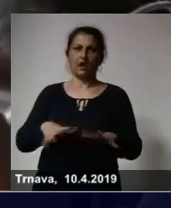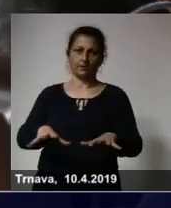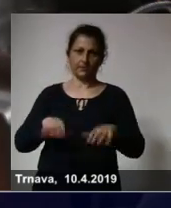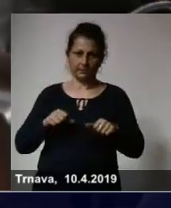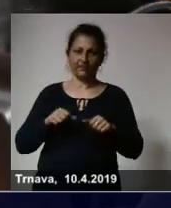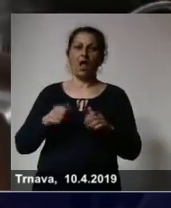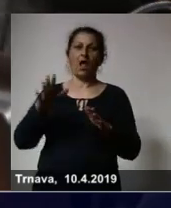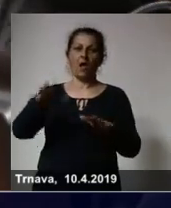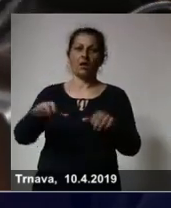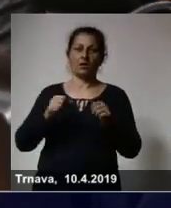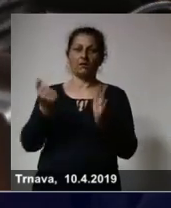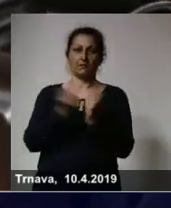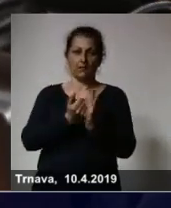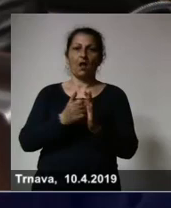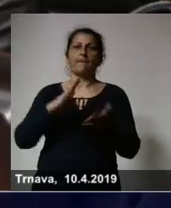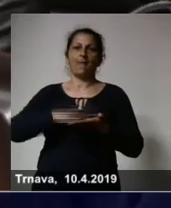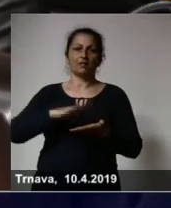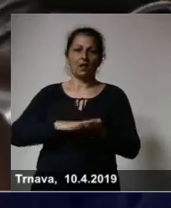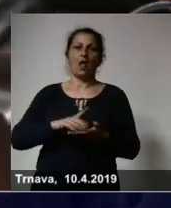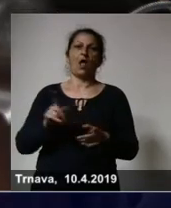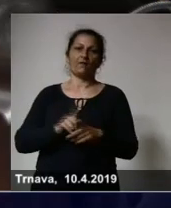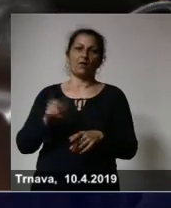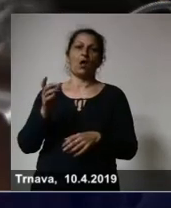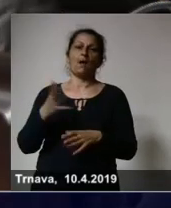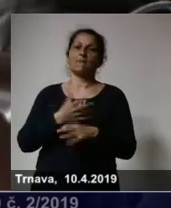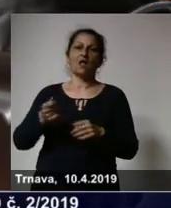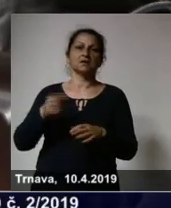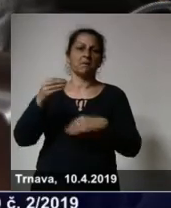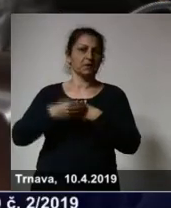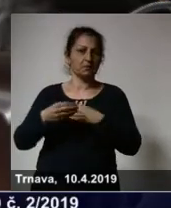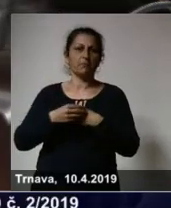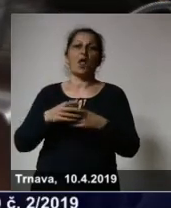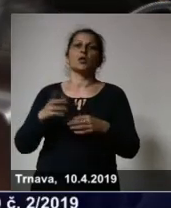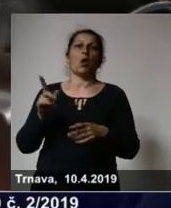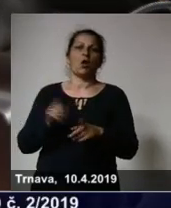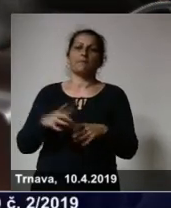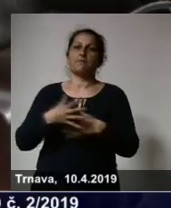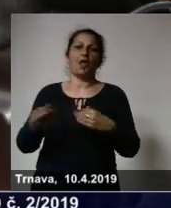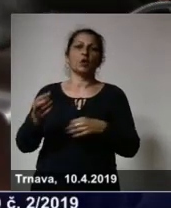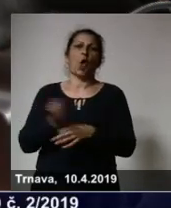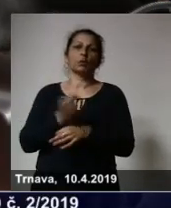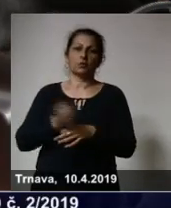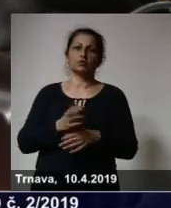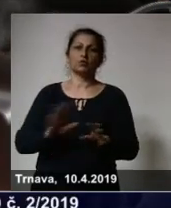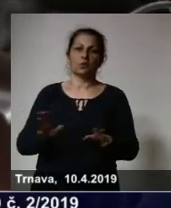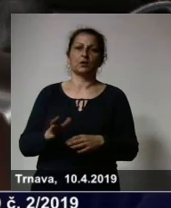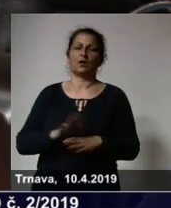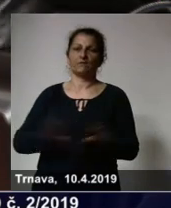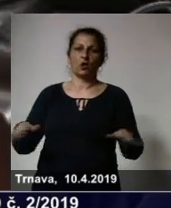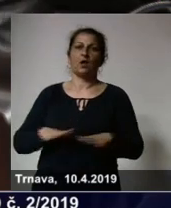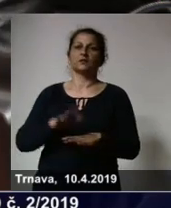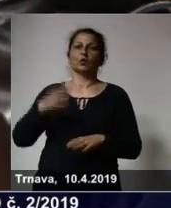bez pripomienok s odporúčaním zobrať informáciu na vedomie. Bod číslo